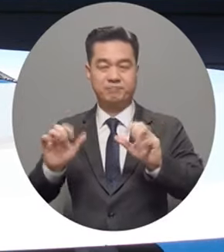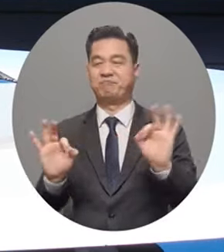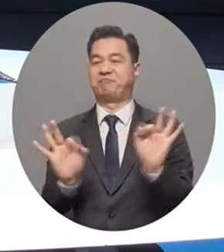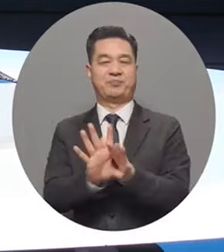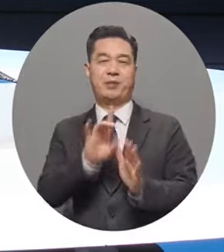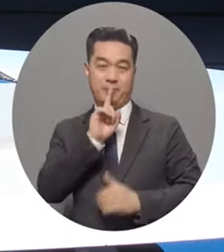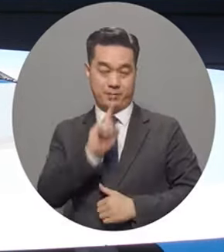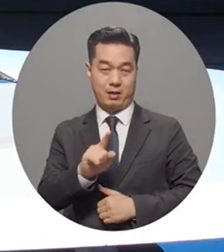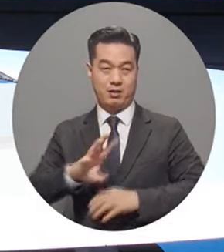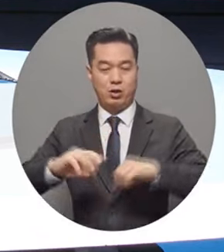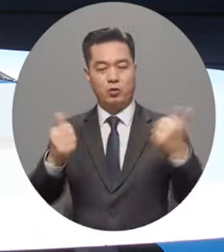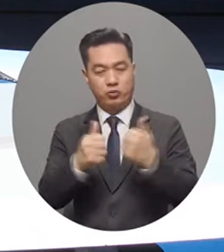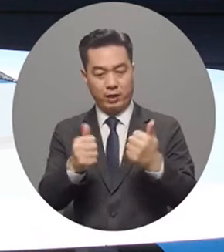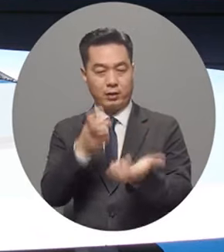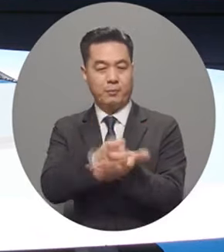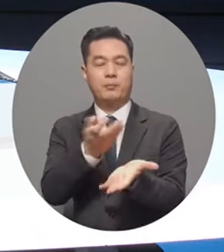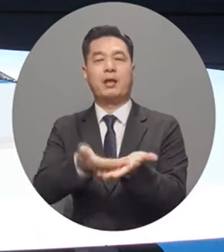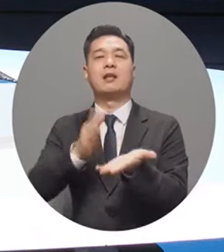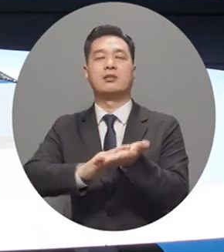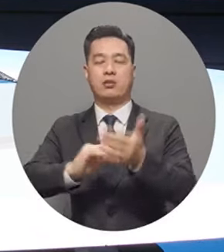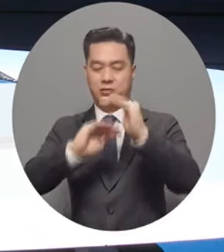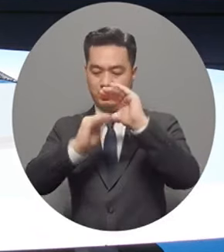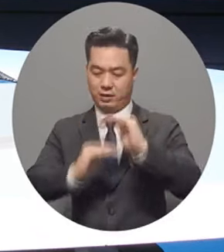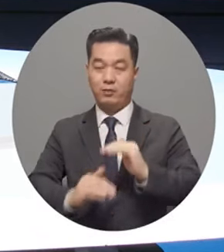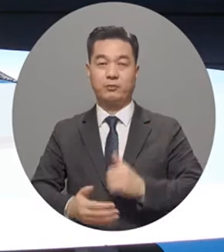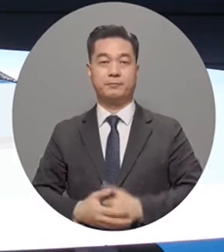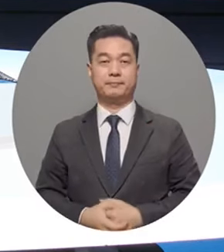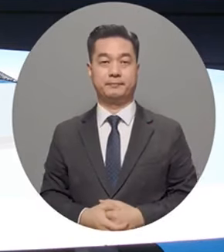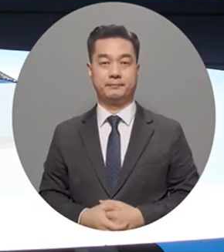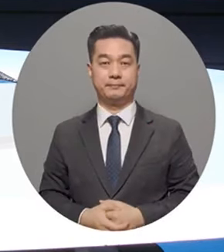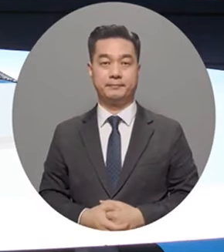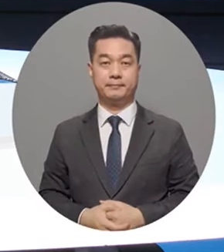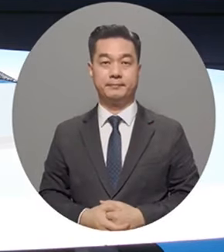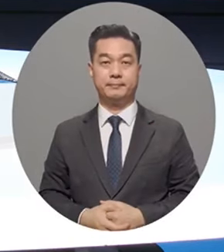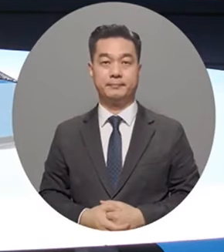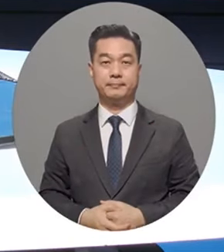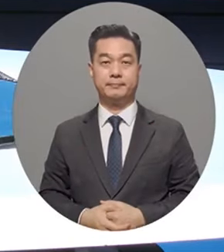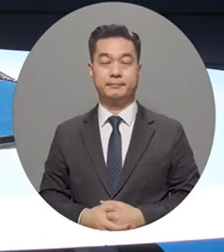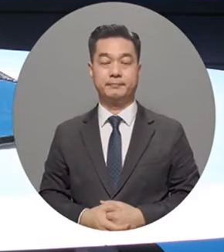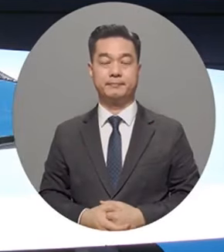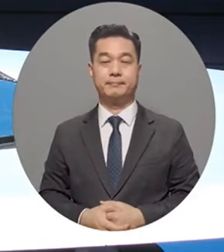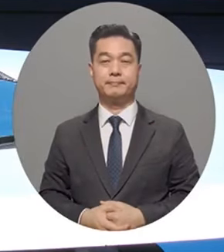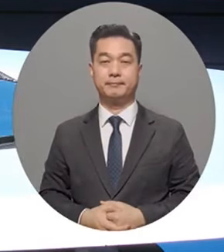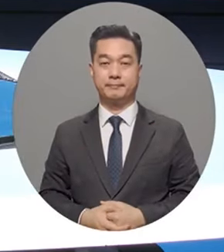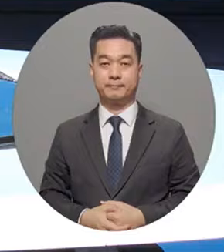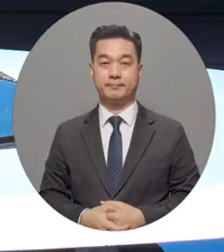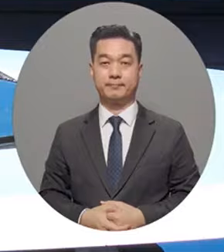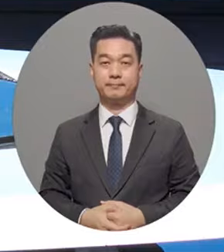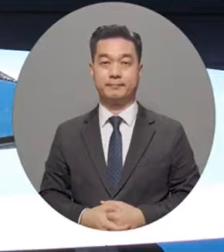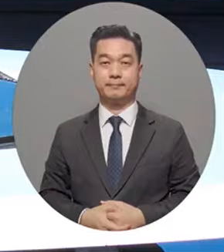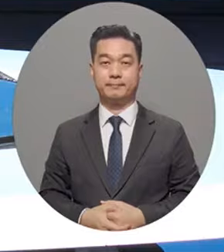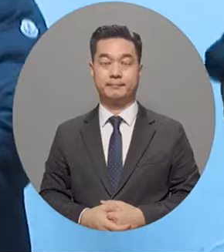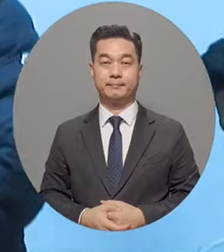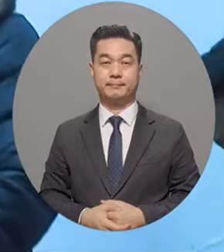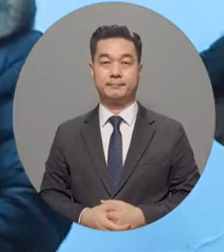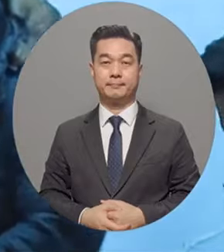대부분 국회에서 법을 개정해야 하는 사안들입니다. 자세한 내용들 오유림 기자가 전해드립니다.